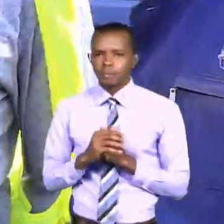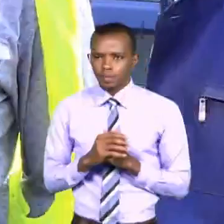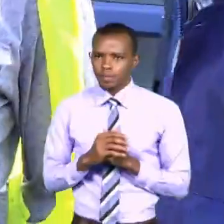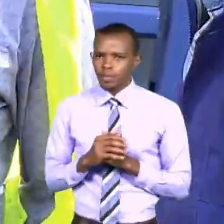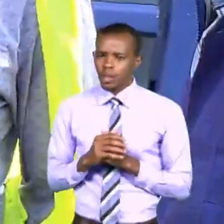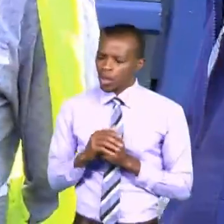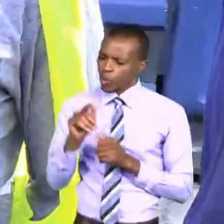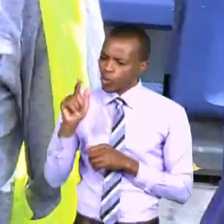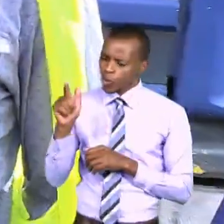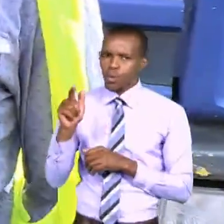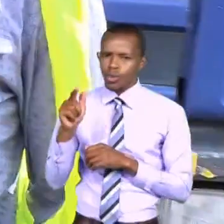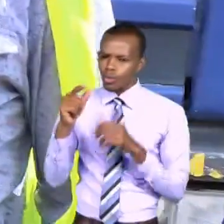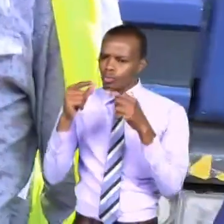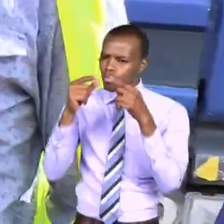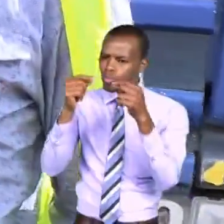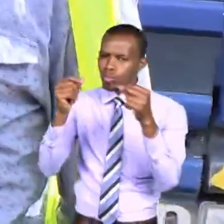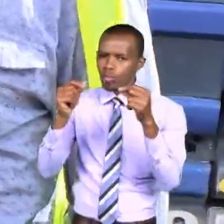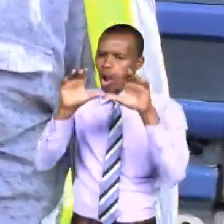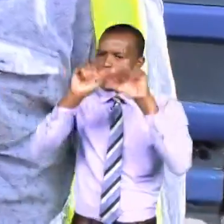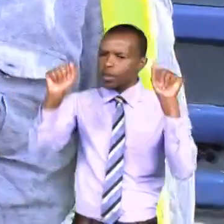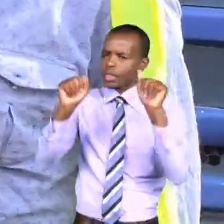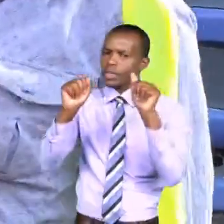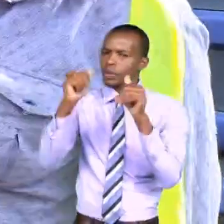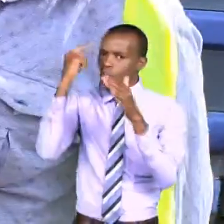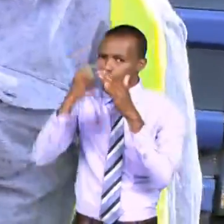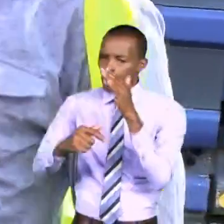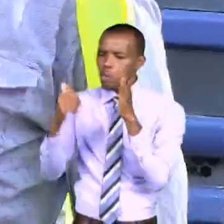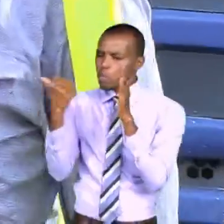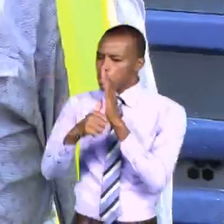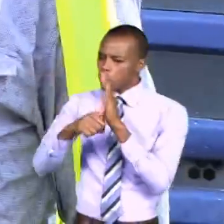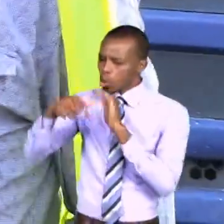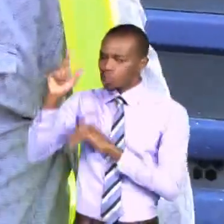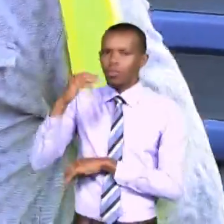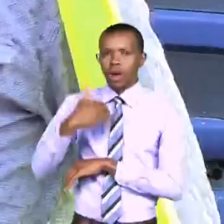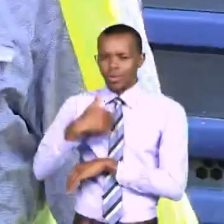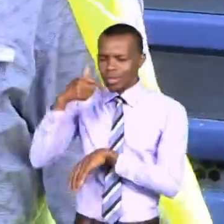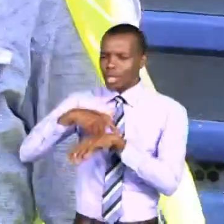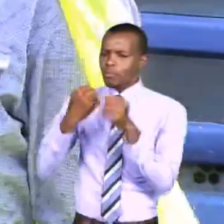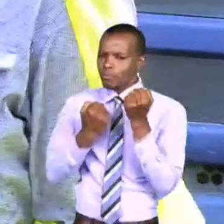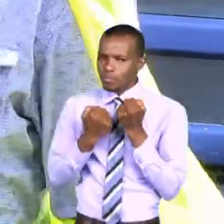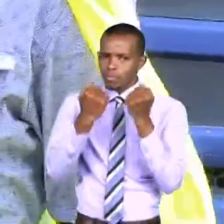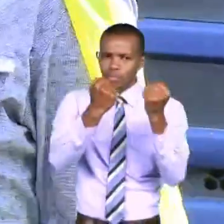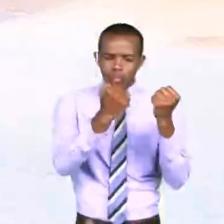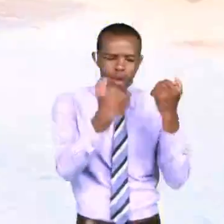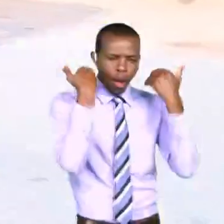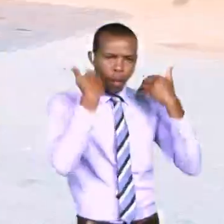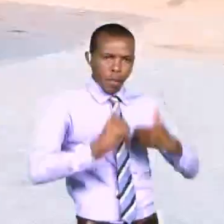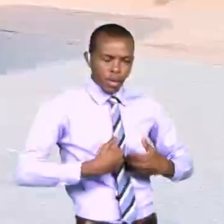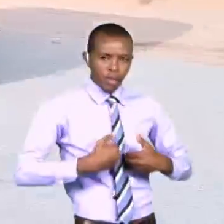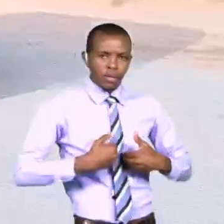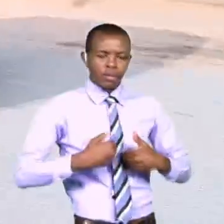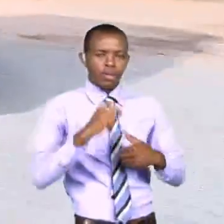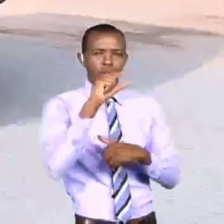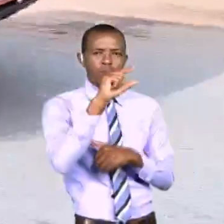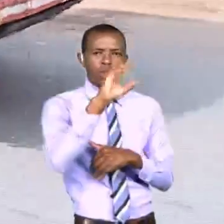nieleze ujumbe wako kwa rais ni lipi na matatizo yapi ambayo huwa unapitia ukiwa barabarani? Matatizo yale, mimi ninaitwa Geoffrey